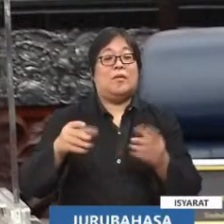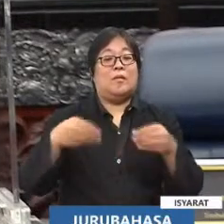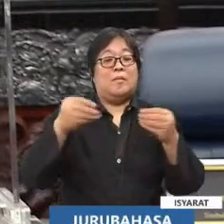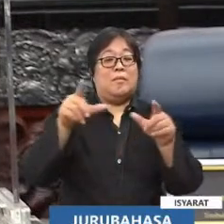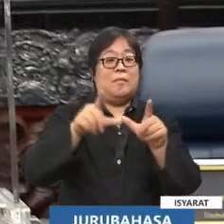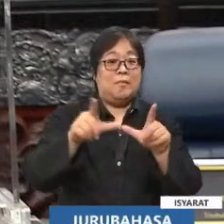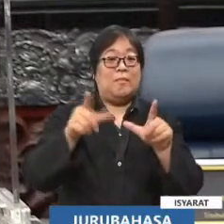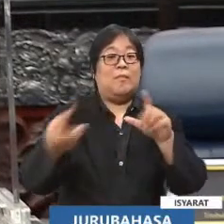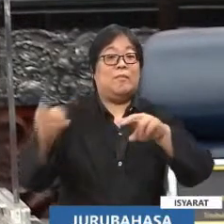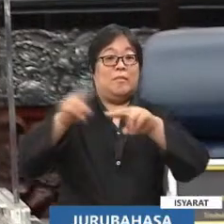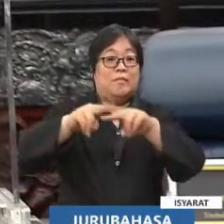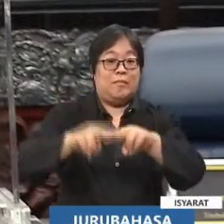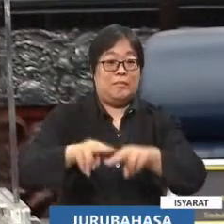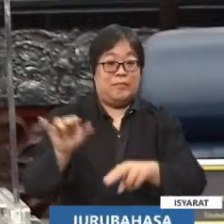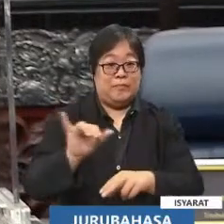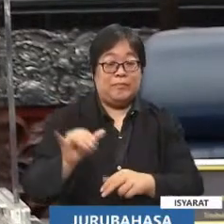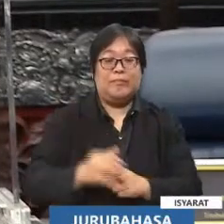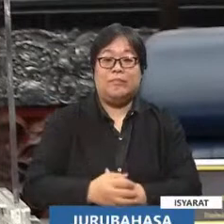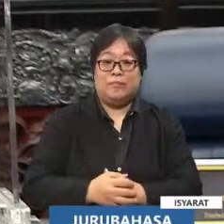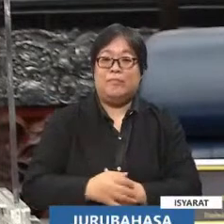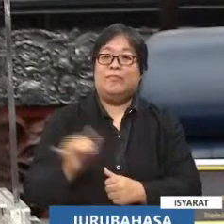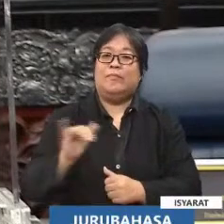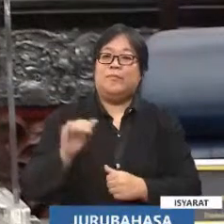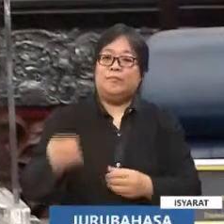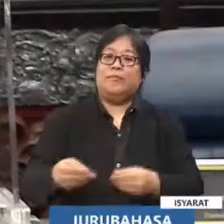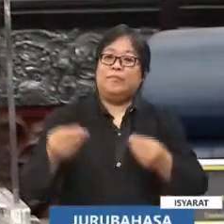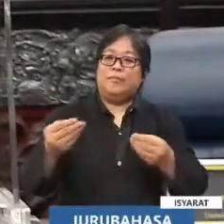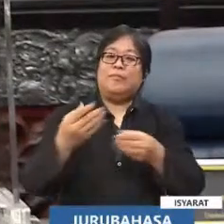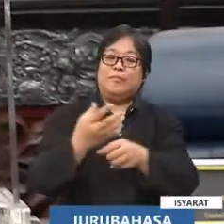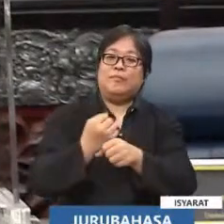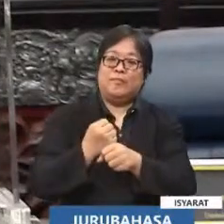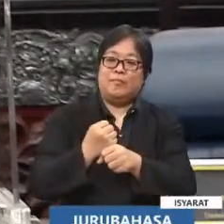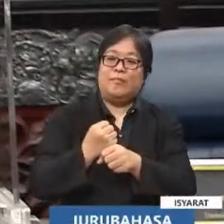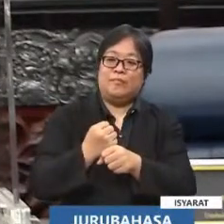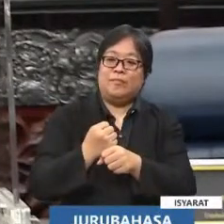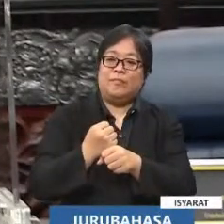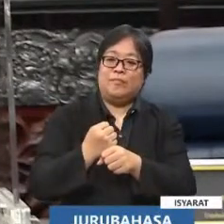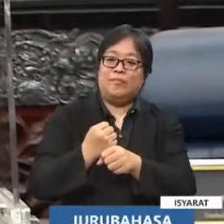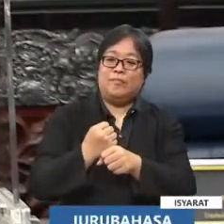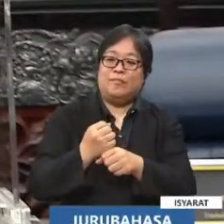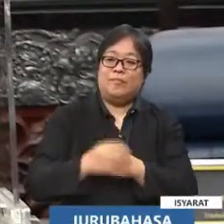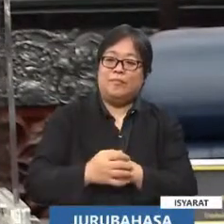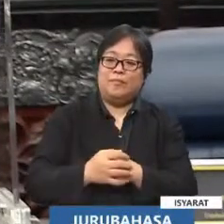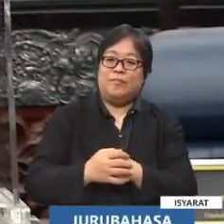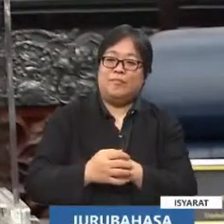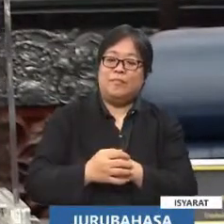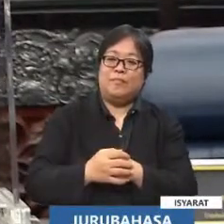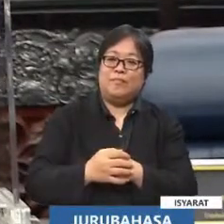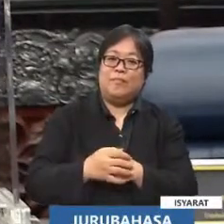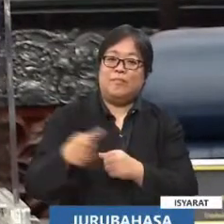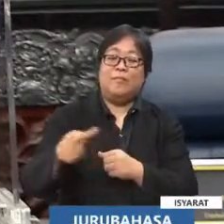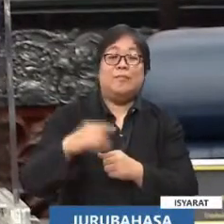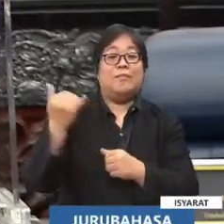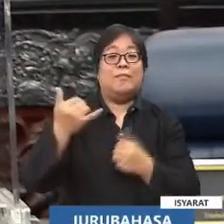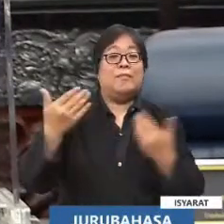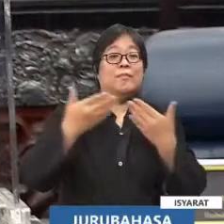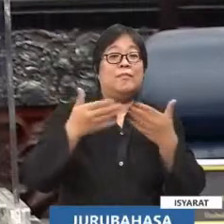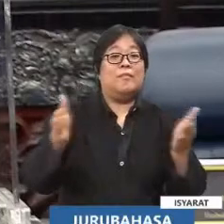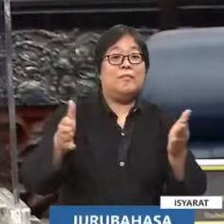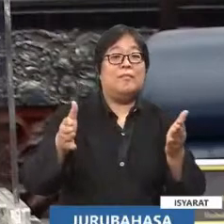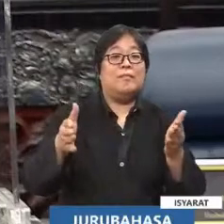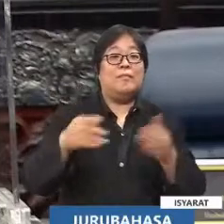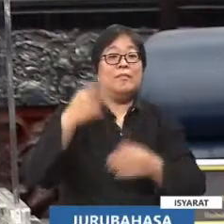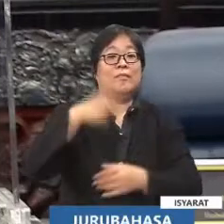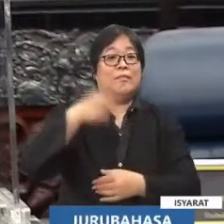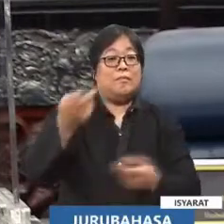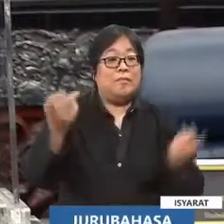lesen dan lesen-lesen tambahan juga telah mendapat keputusan, iaitu yang sebelum ini juga yang terjejas dengan aktiviti